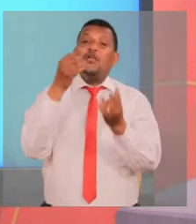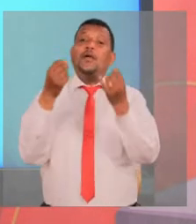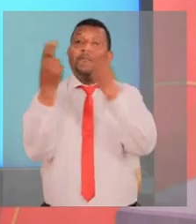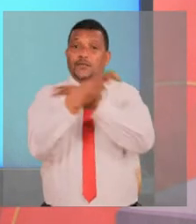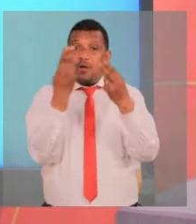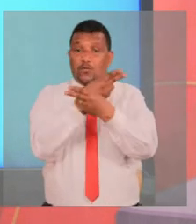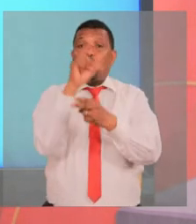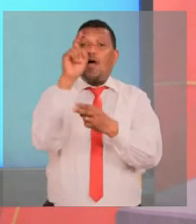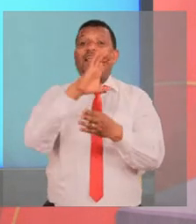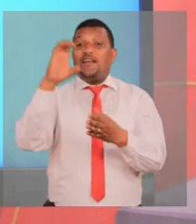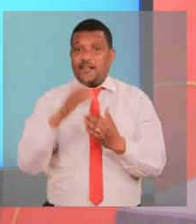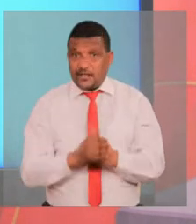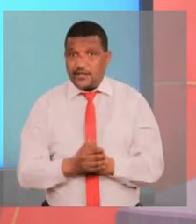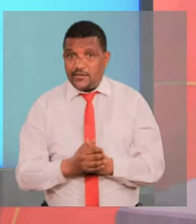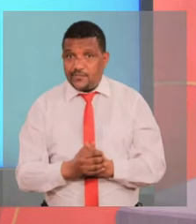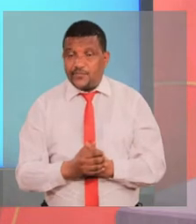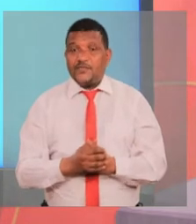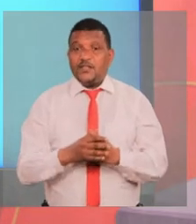55100